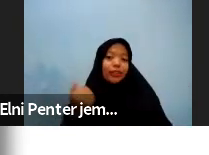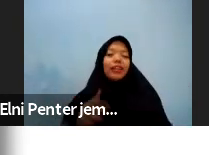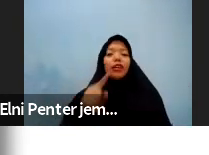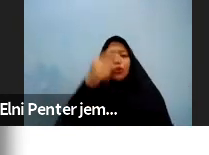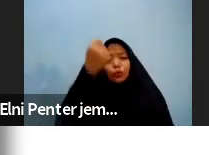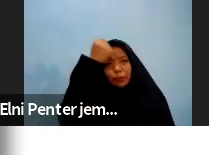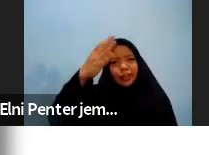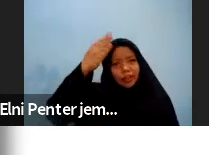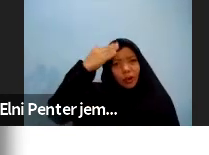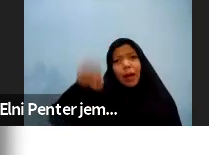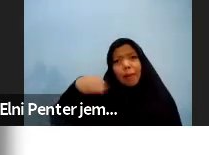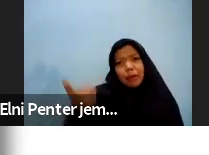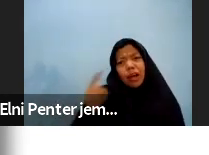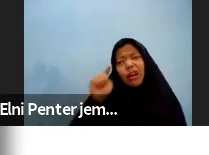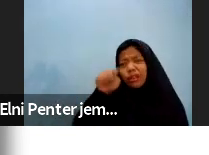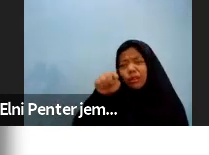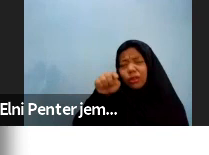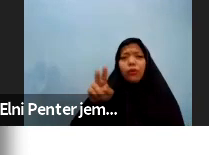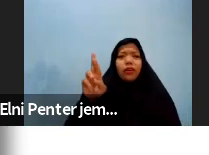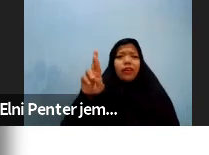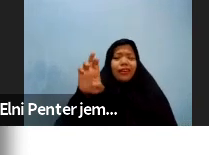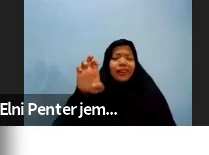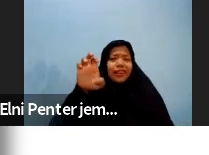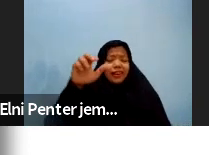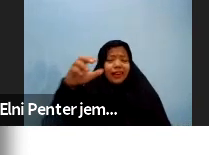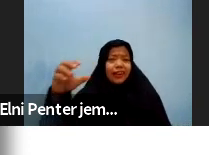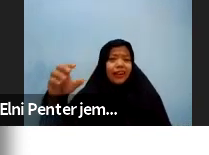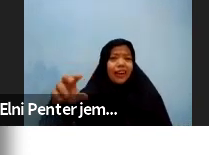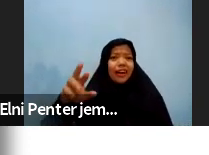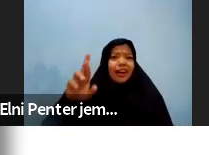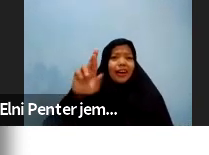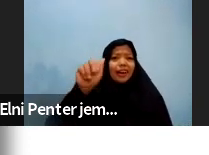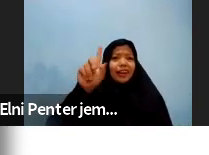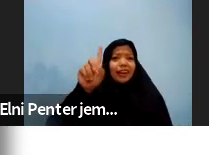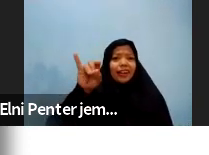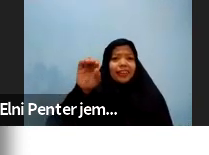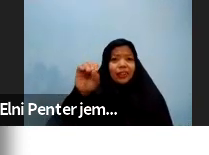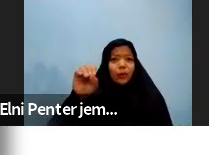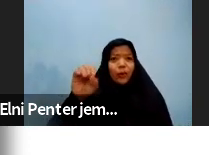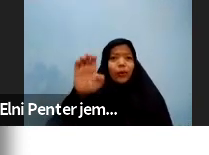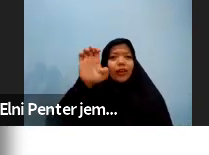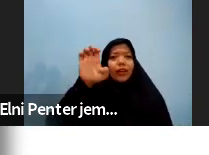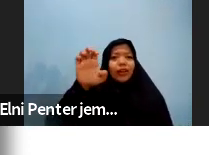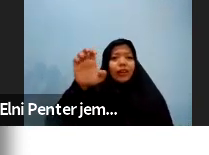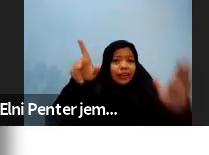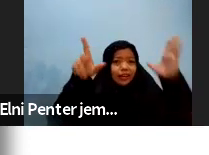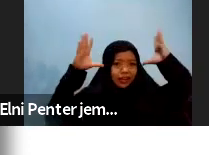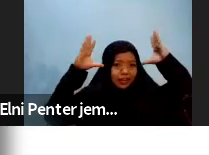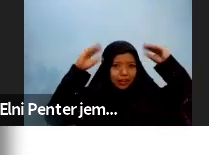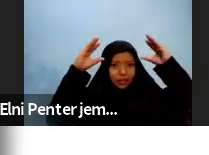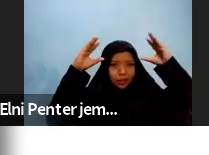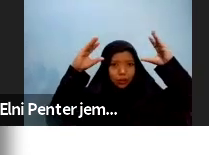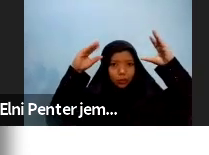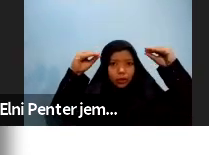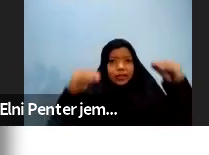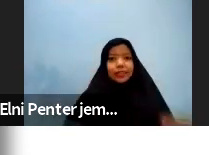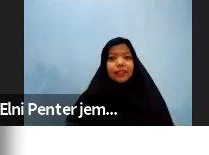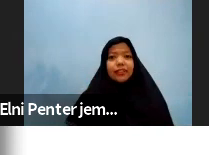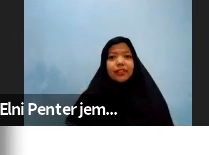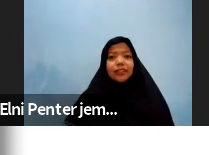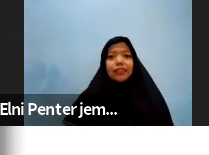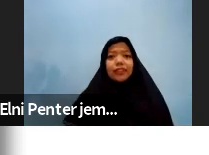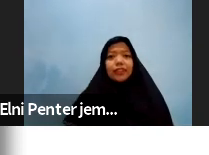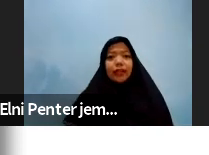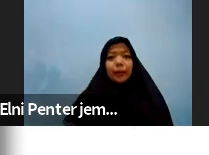sih radio edukasi Kok saya baru dengar tapi mudah-mudahan sudah ada yang dengar ini jadi kita nanti ngobrolnya jadi lebih kayak